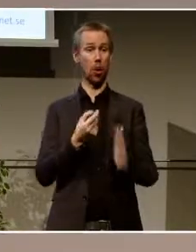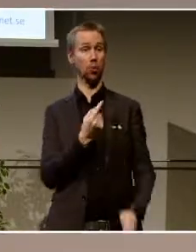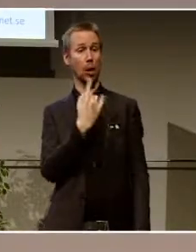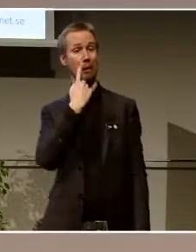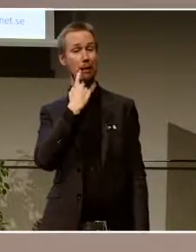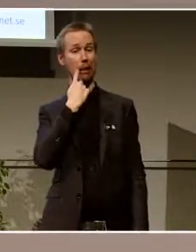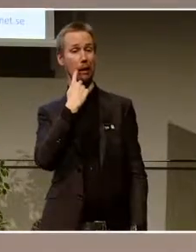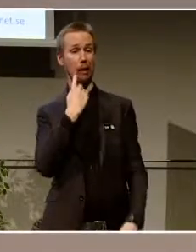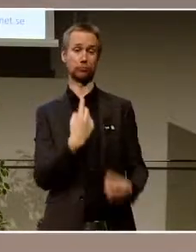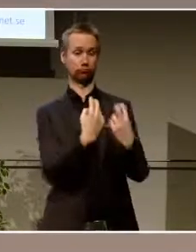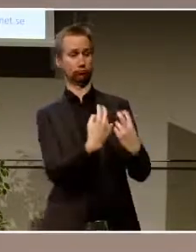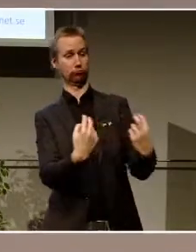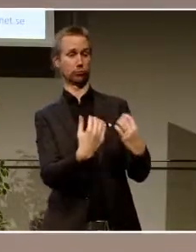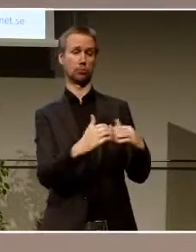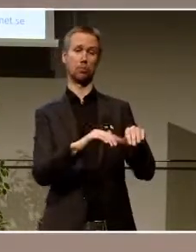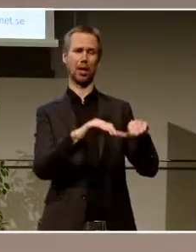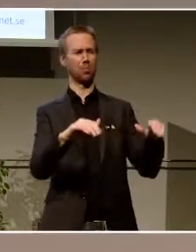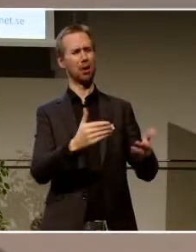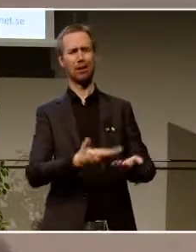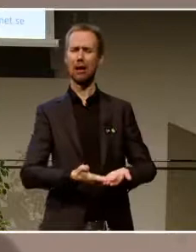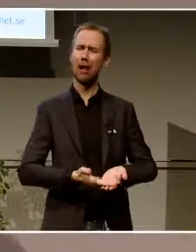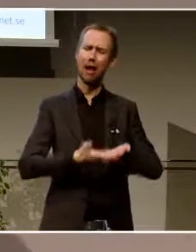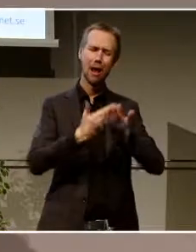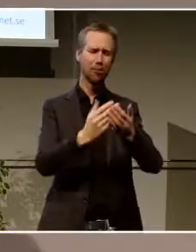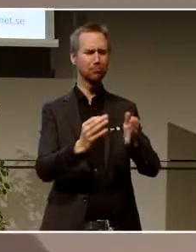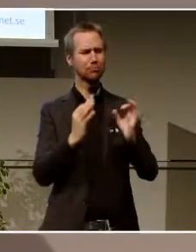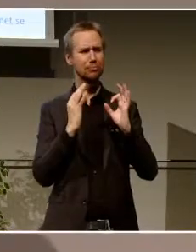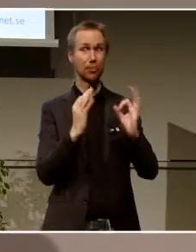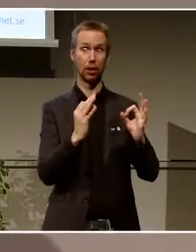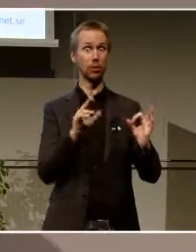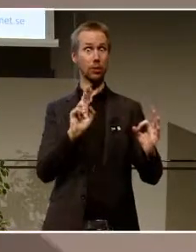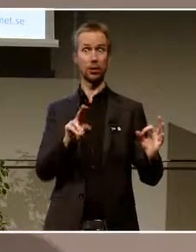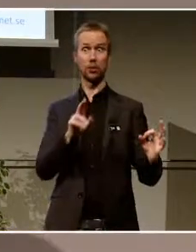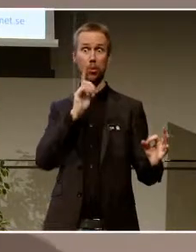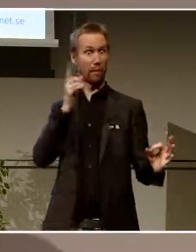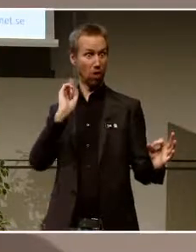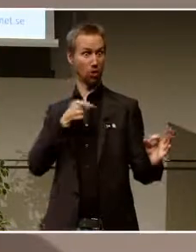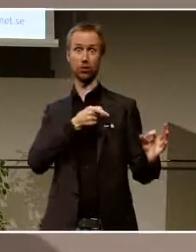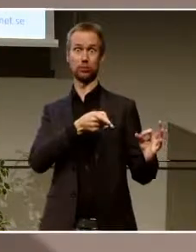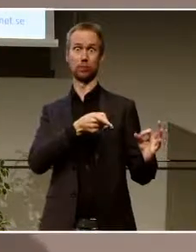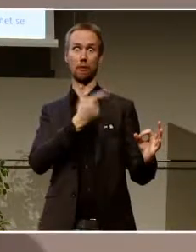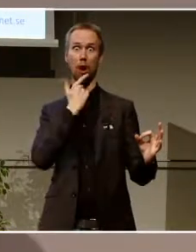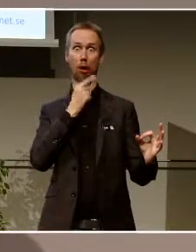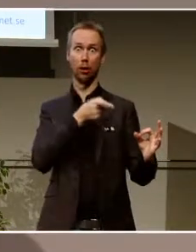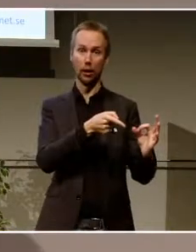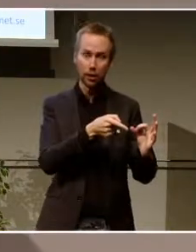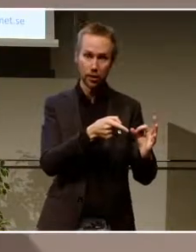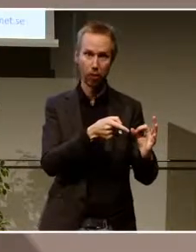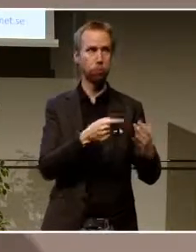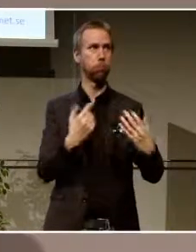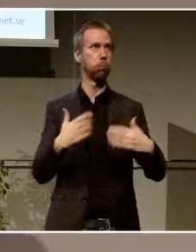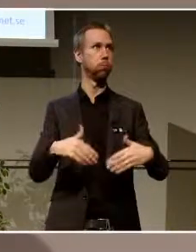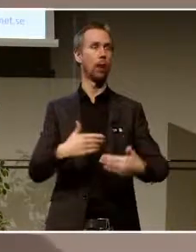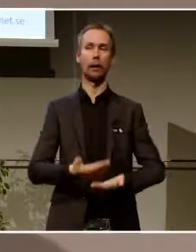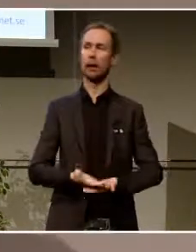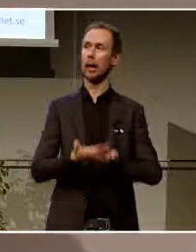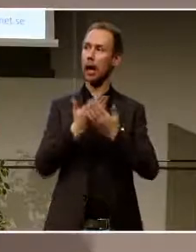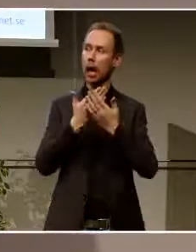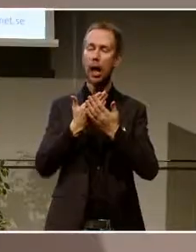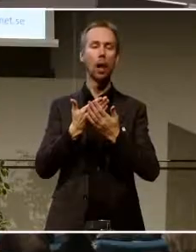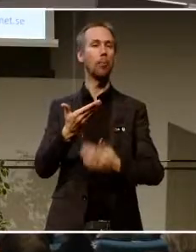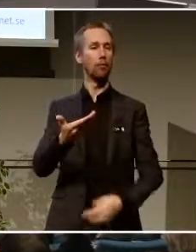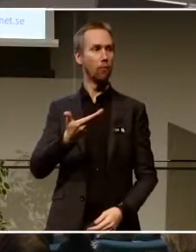De var världens hjälpsammaste ungdomar. Sådana där som man brukar varna för annars. Och tänk vilken hjälp jag fick.